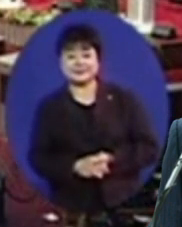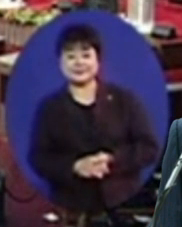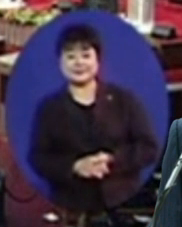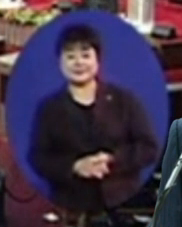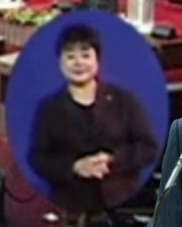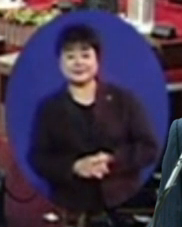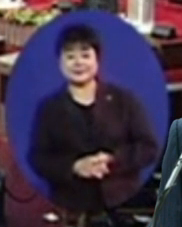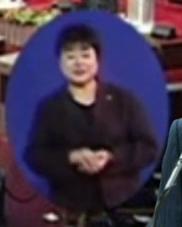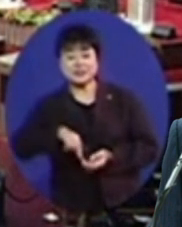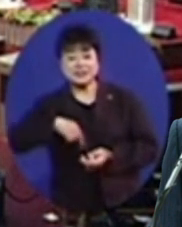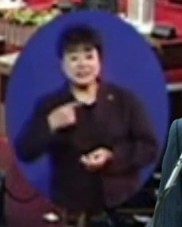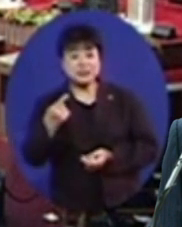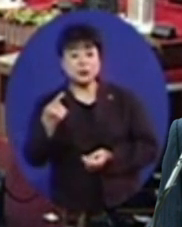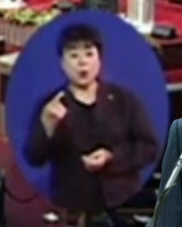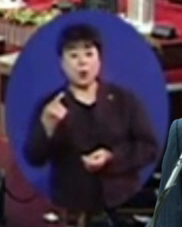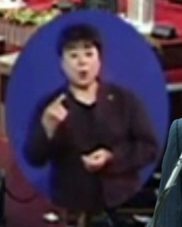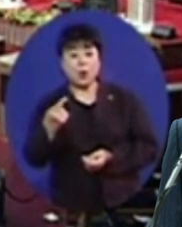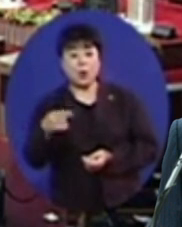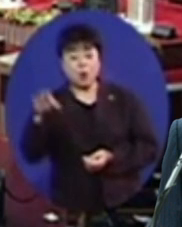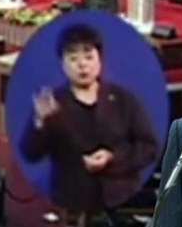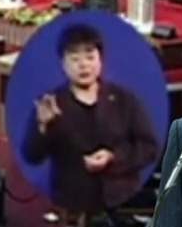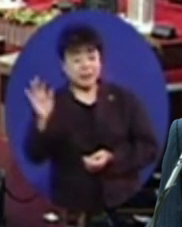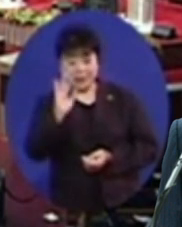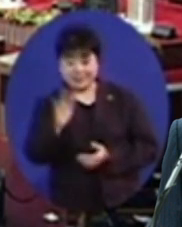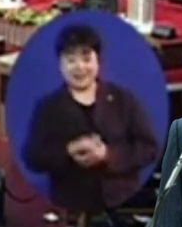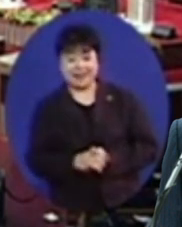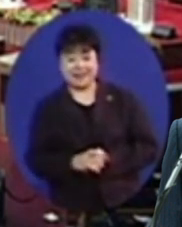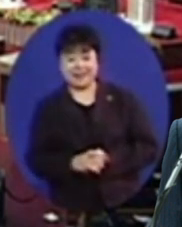우리 스스로를 우리는 무시해서는 안 됩니다.